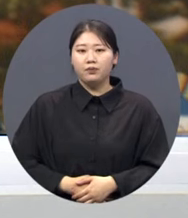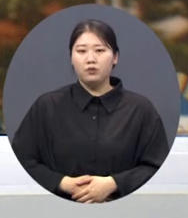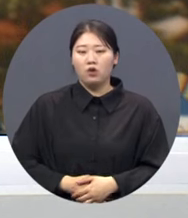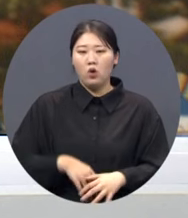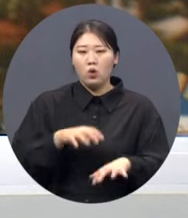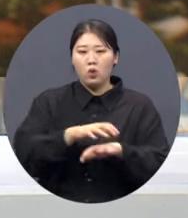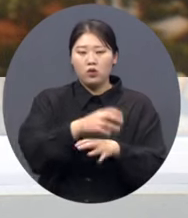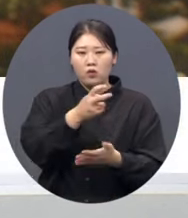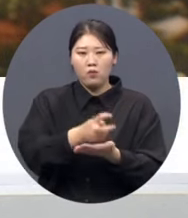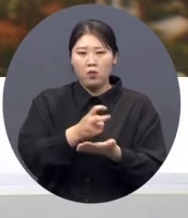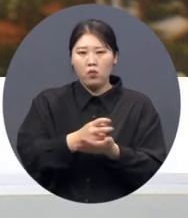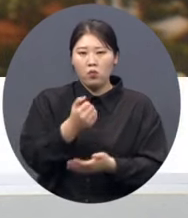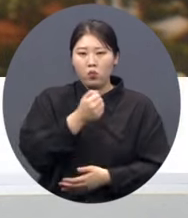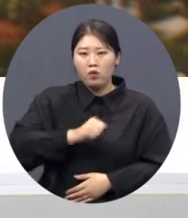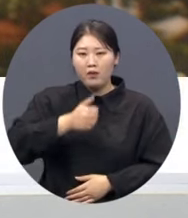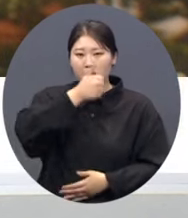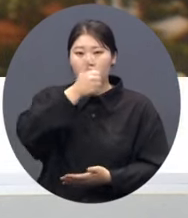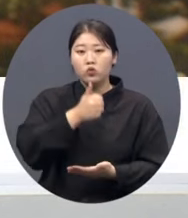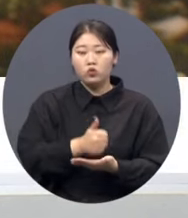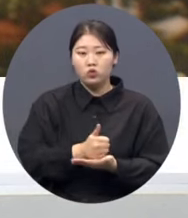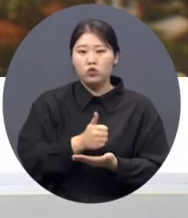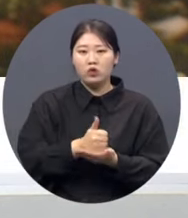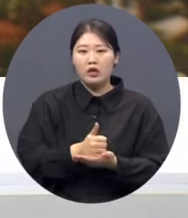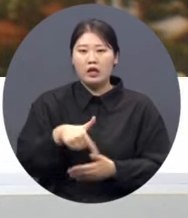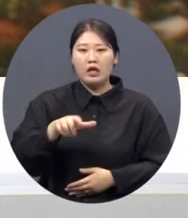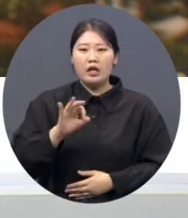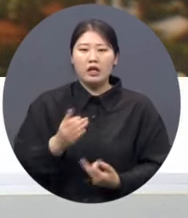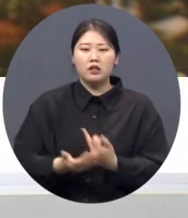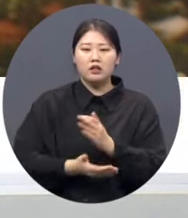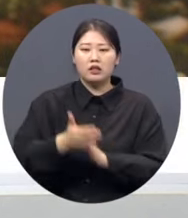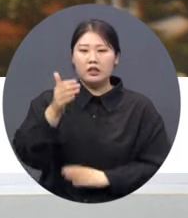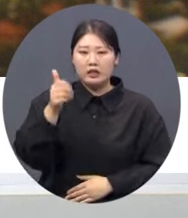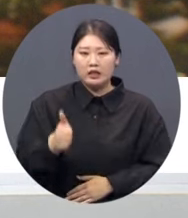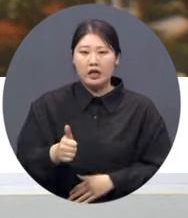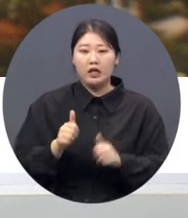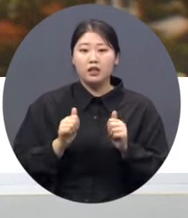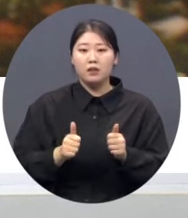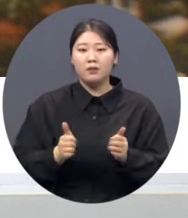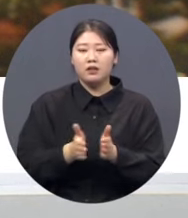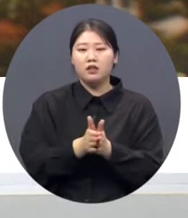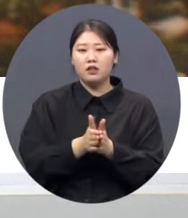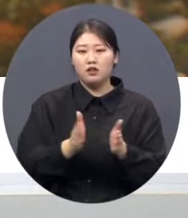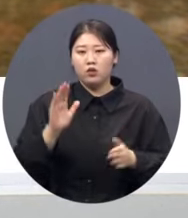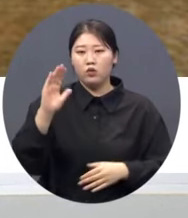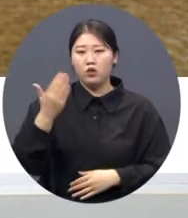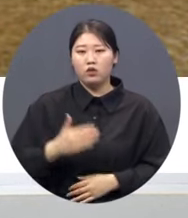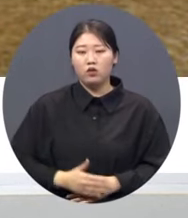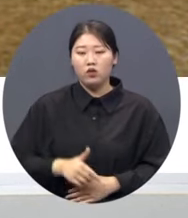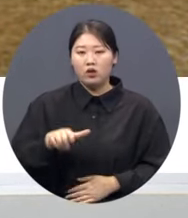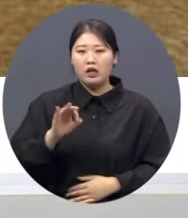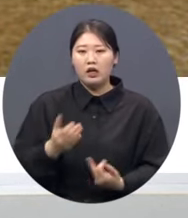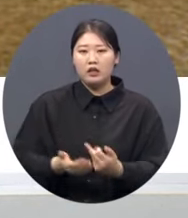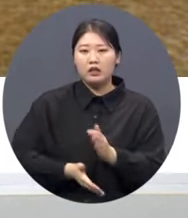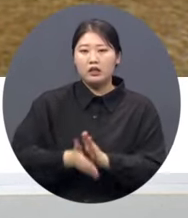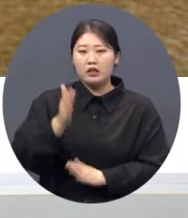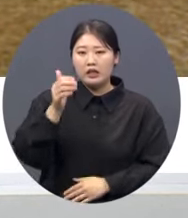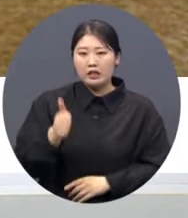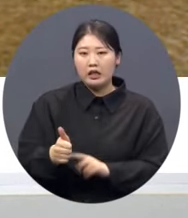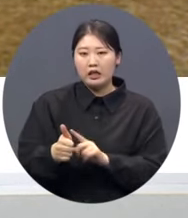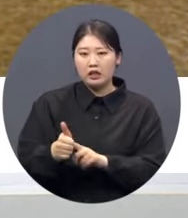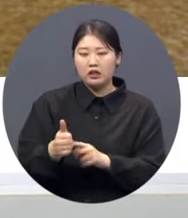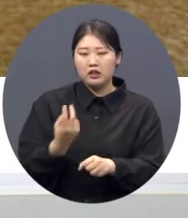농지법 위반 혐의를 받고 있는 강병삼 제주 시장의 재판이 시작됐습니다 강병삼 시장은 2년 전